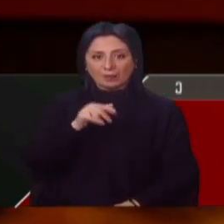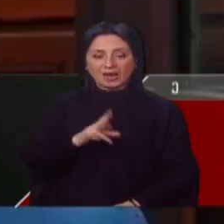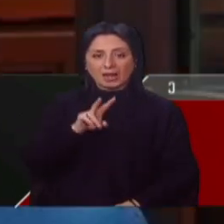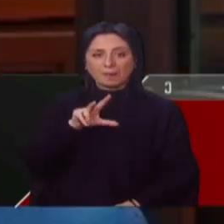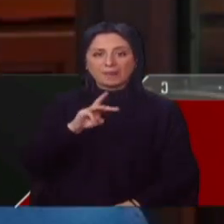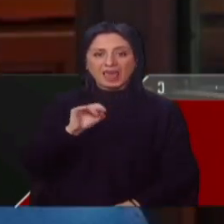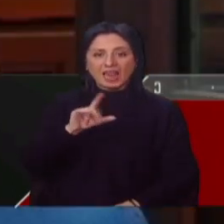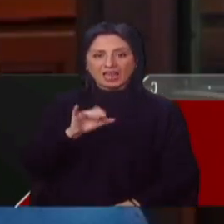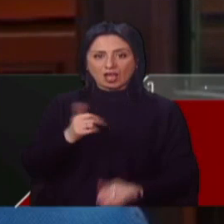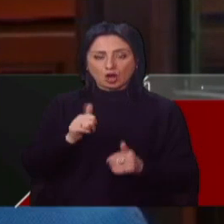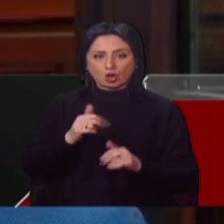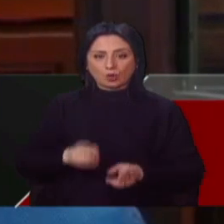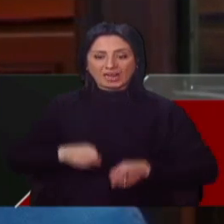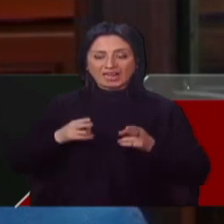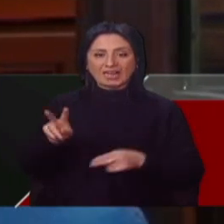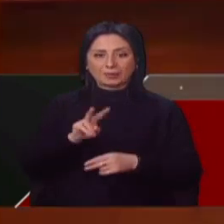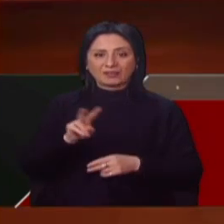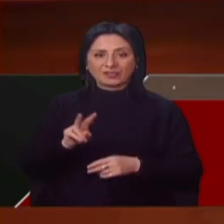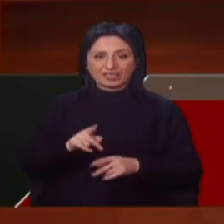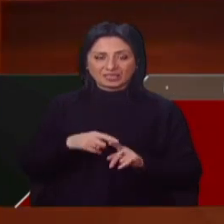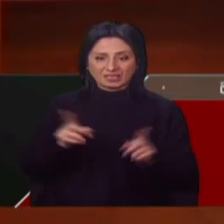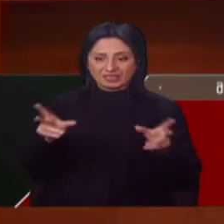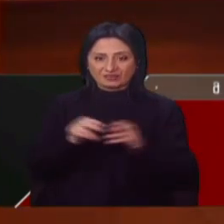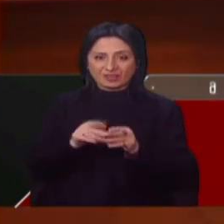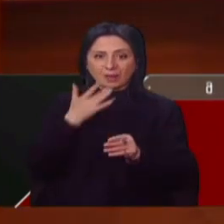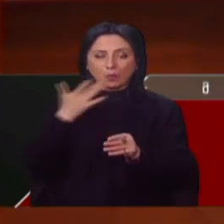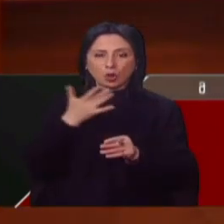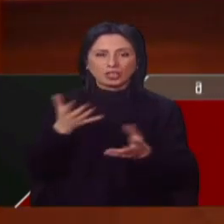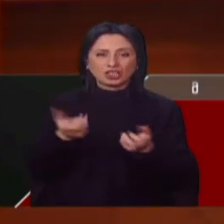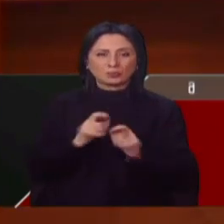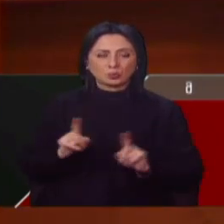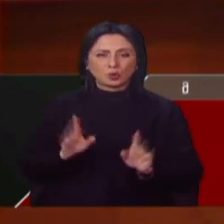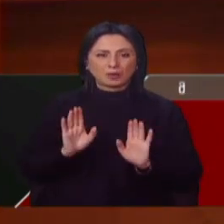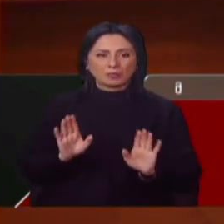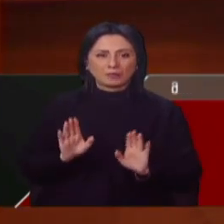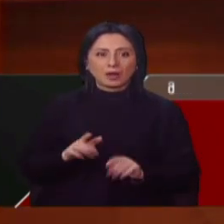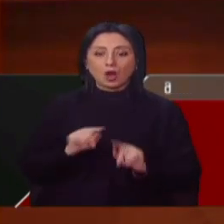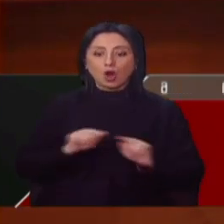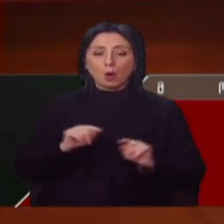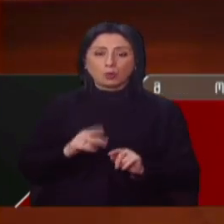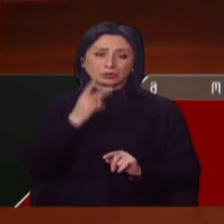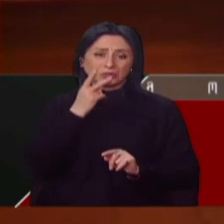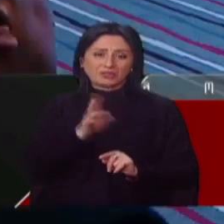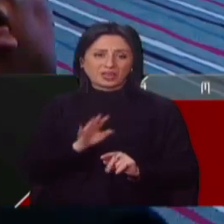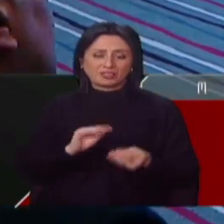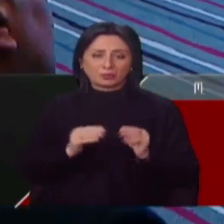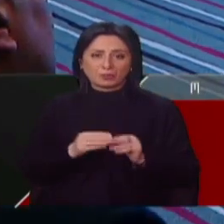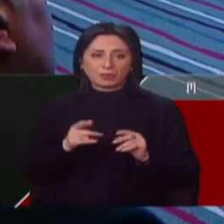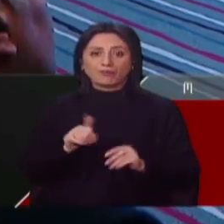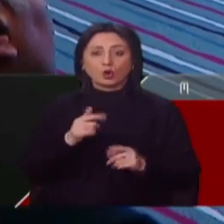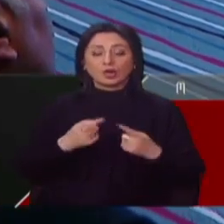ნიკა მელიას როგორც კრიმინალების ტანდემი პოლიტიკაში მიუღებელია. ოპოზიცია კი ამაში პრობლემას ვერ ხედავს.